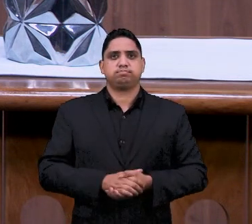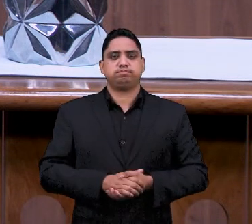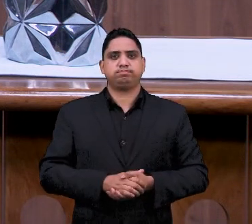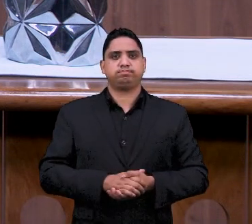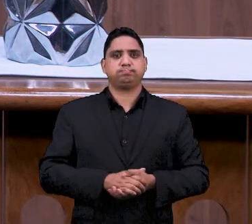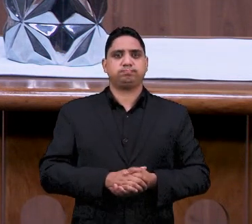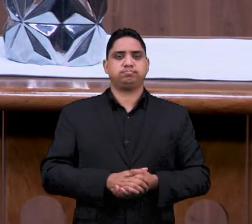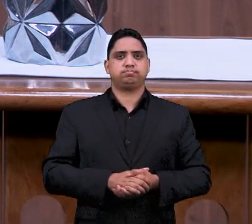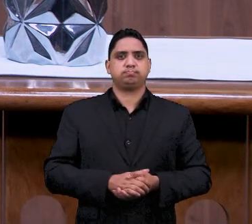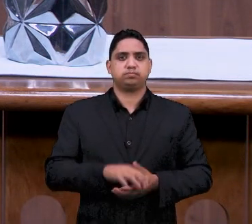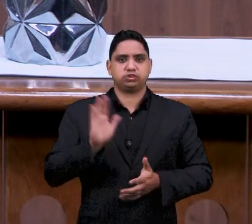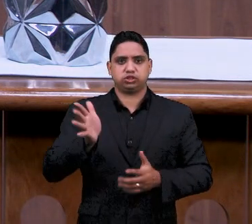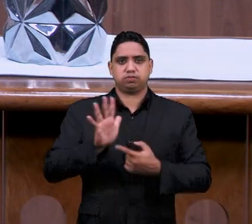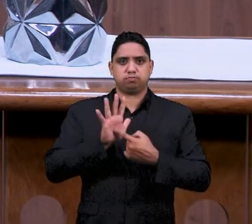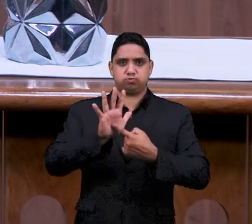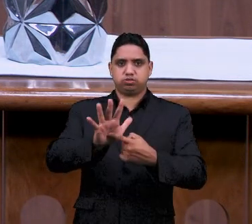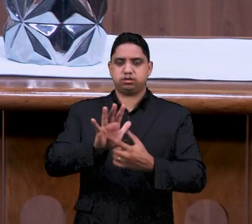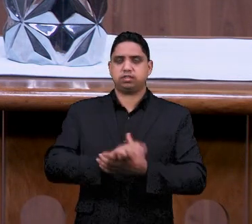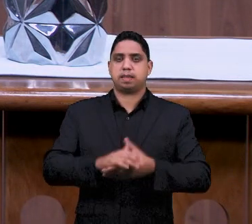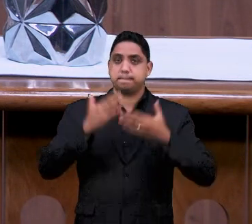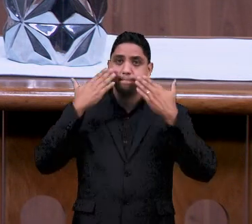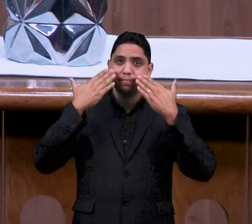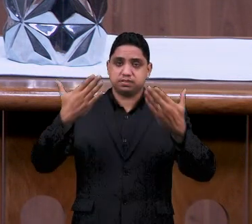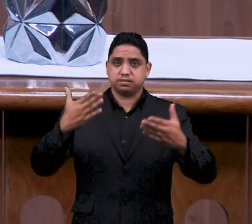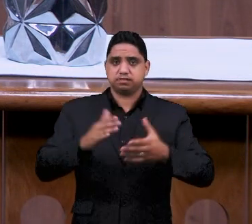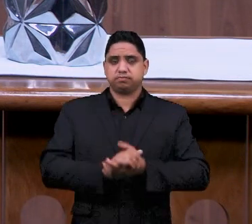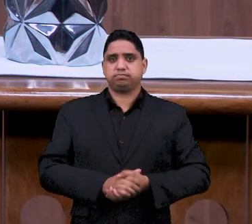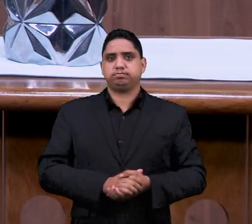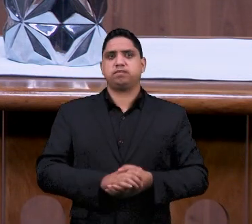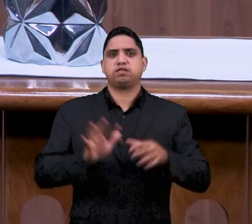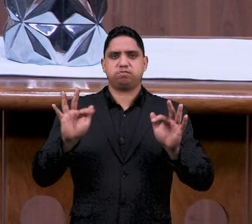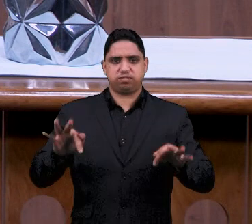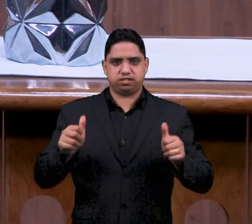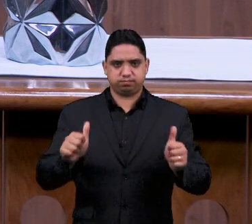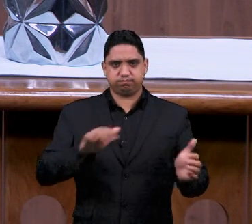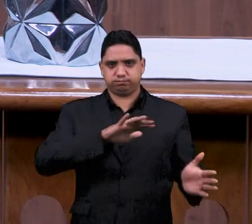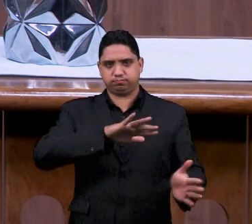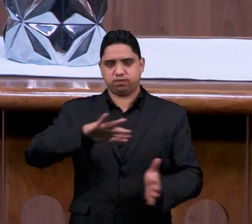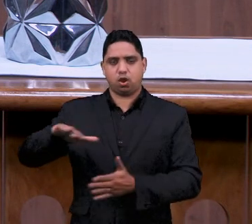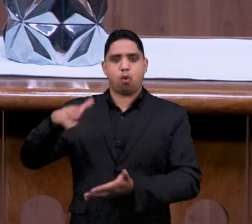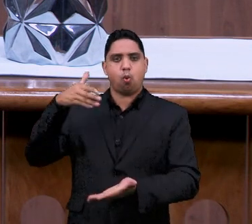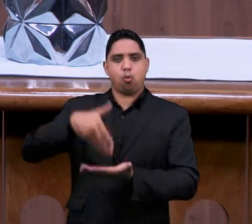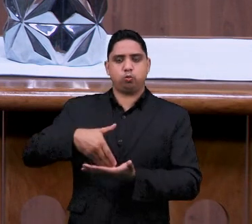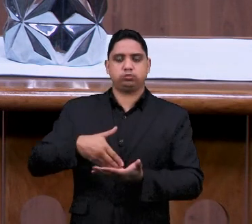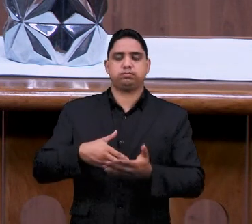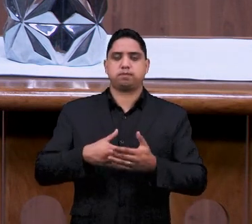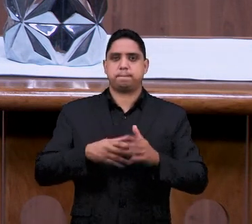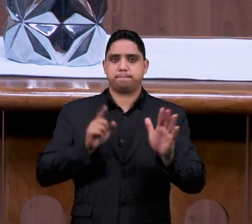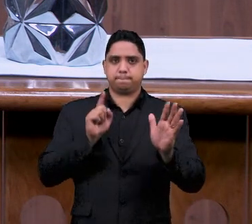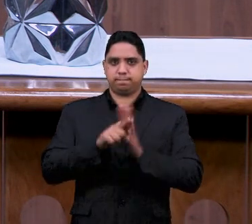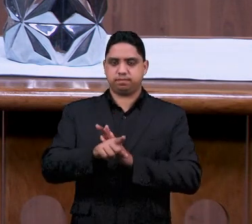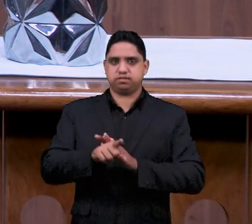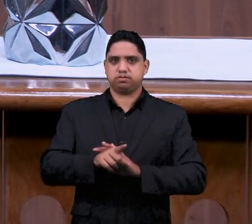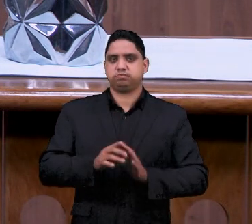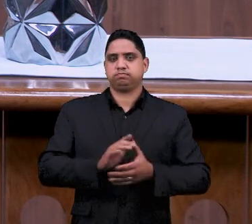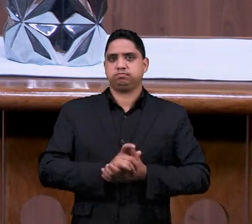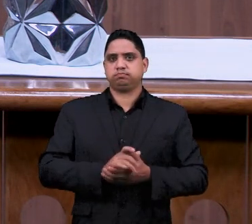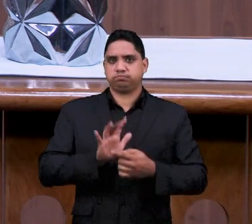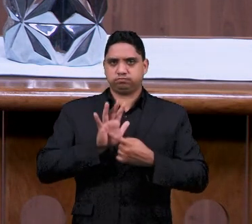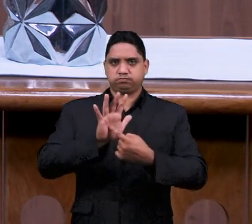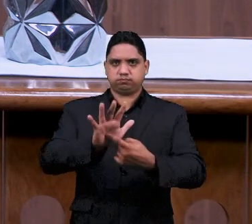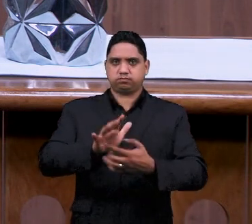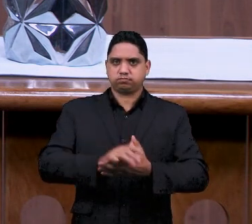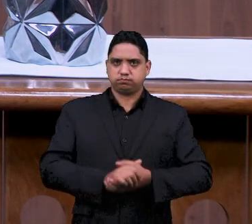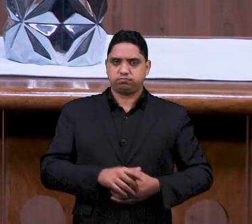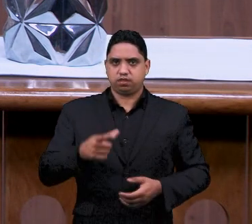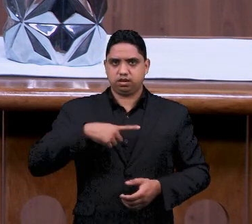dans cette séquence qui a été présentée. Nous avons fini. Celle-là a été la dernière des questions qui a été apportée ici.